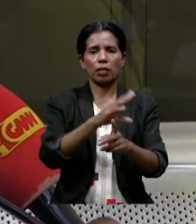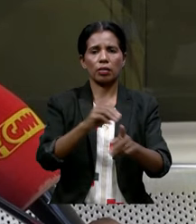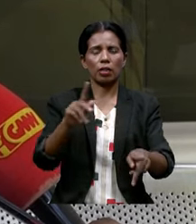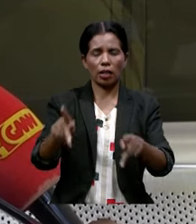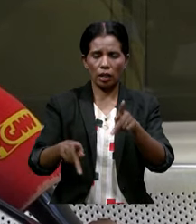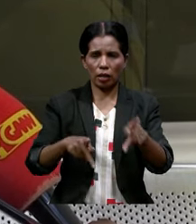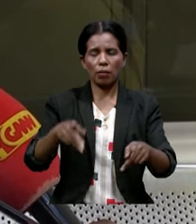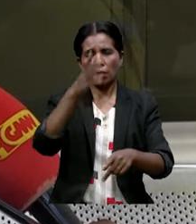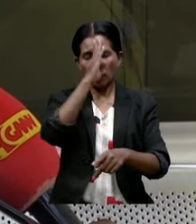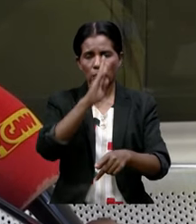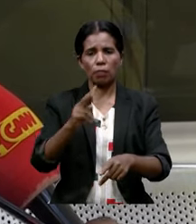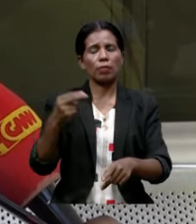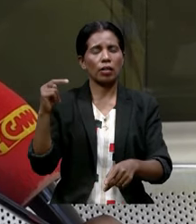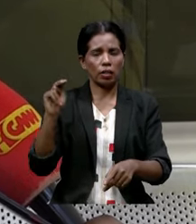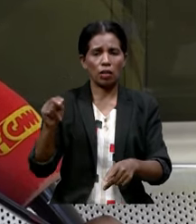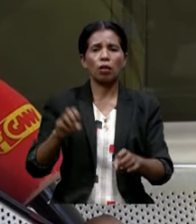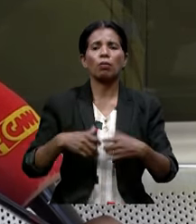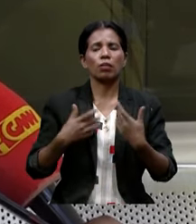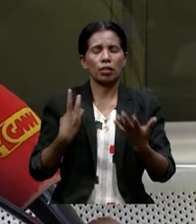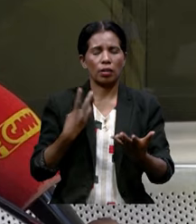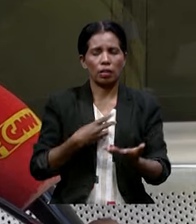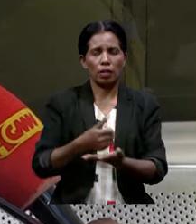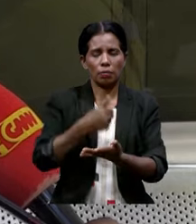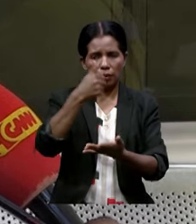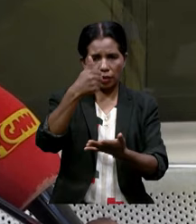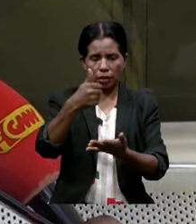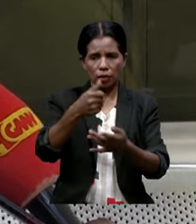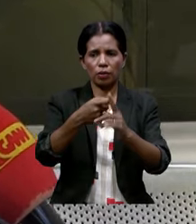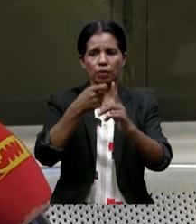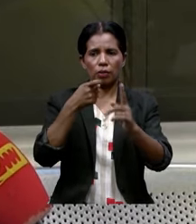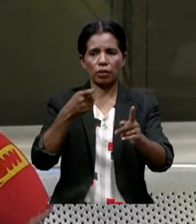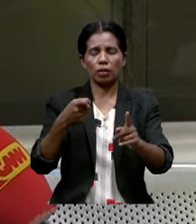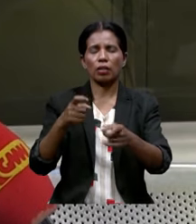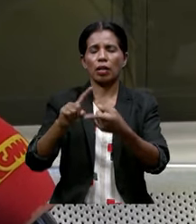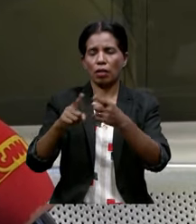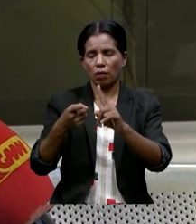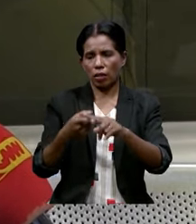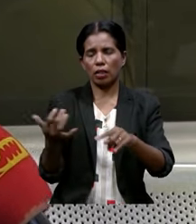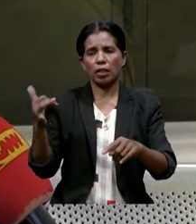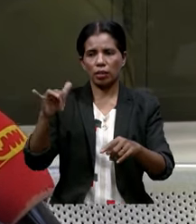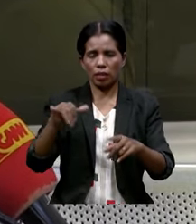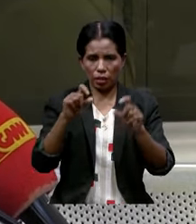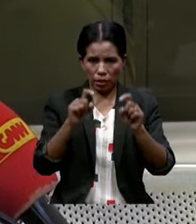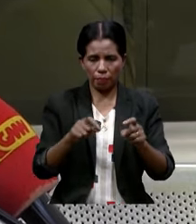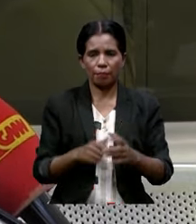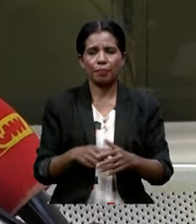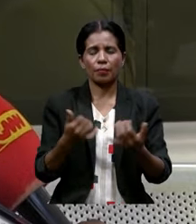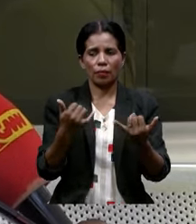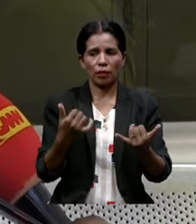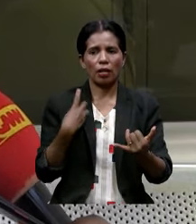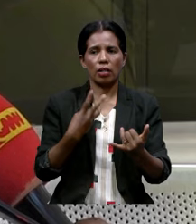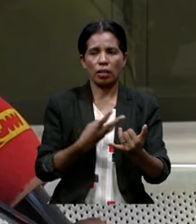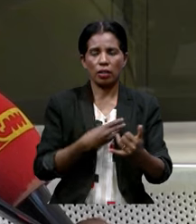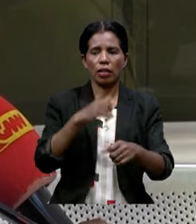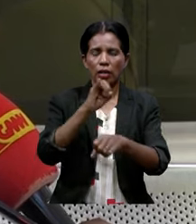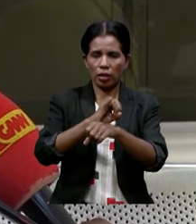ita liga ba malu o insama ita mana buat ruma usi fali itene ema ne ida ne ema ka itene